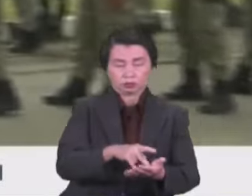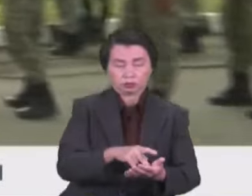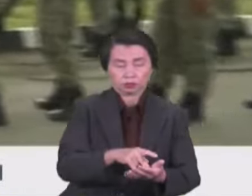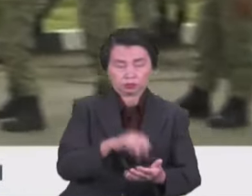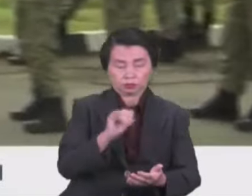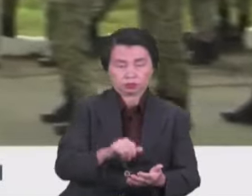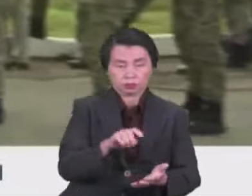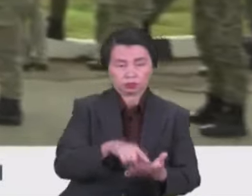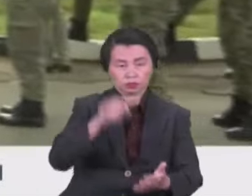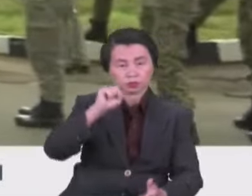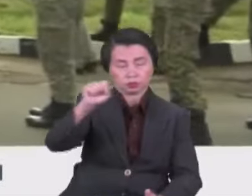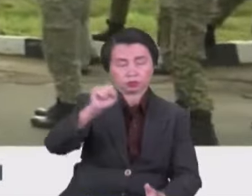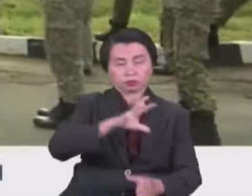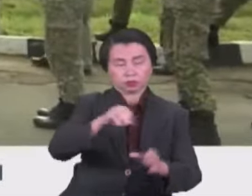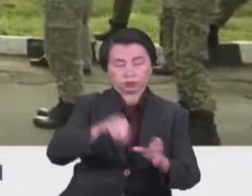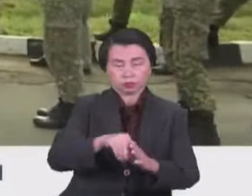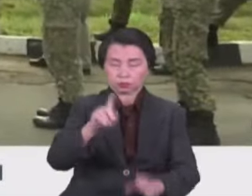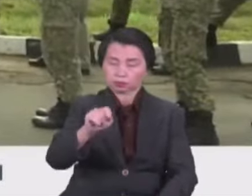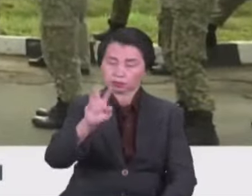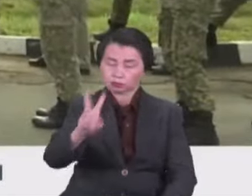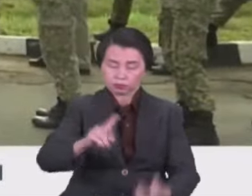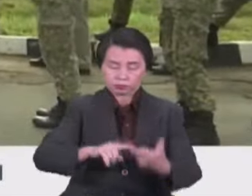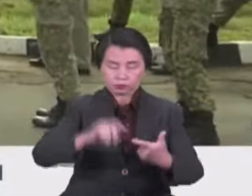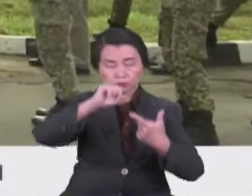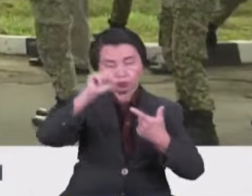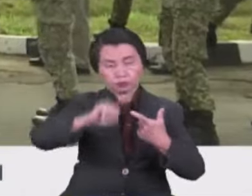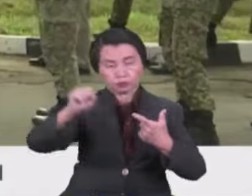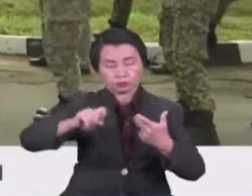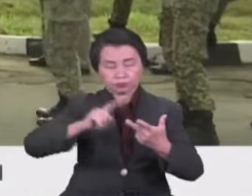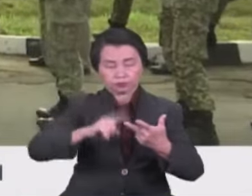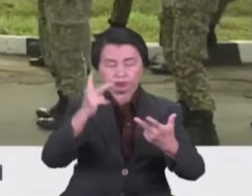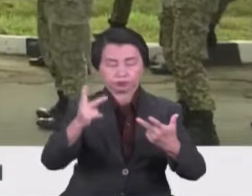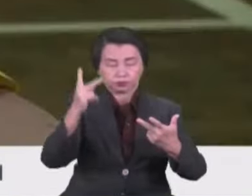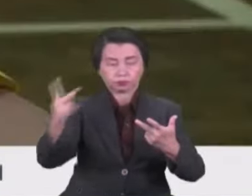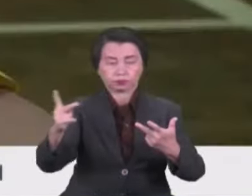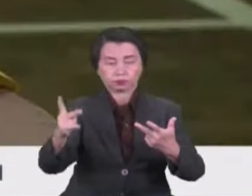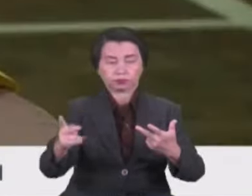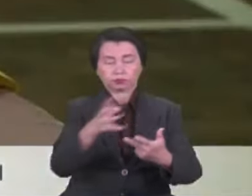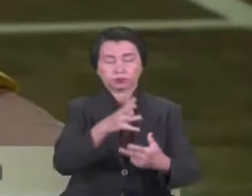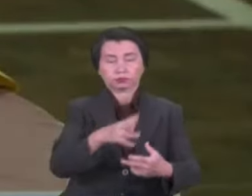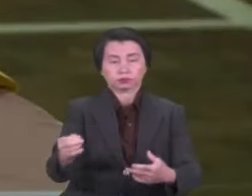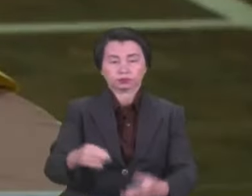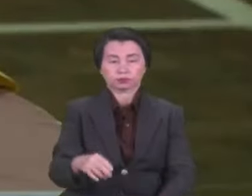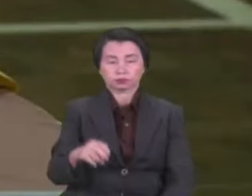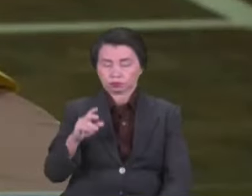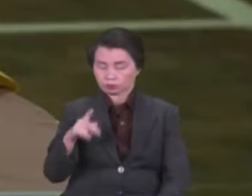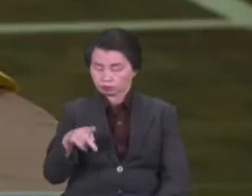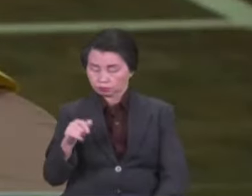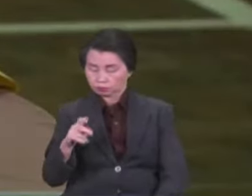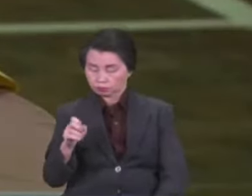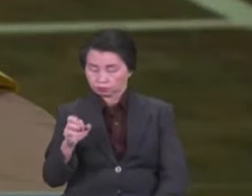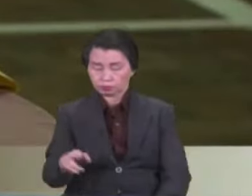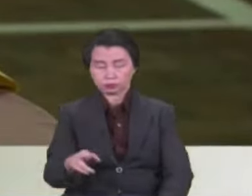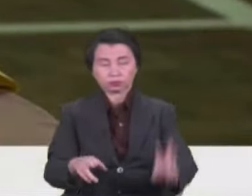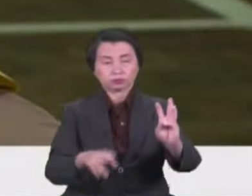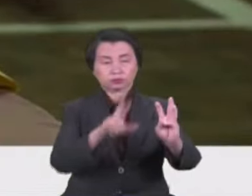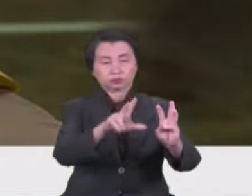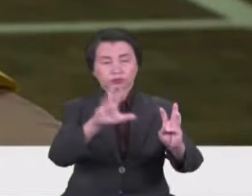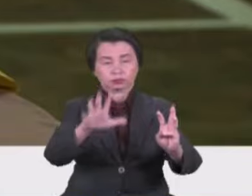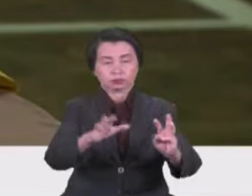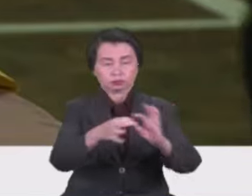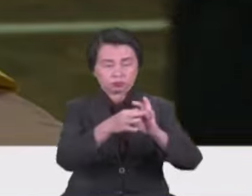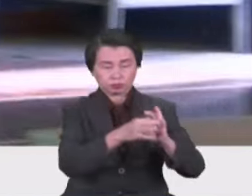awal di Sabah melibatkan daerah Tawau, Sandakan dan Kota Kinabalu. Sementara itu, di Kinarut Papar, seramai